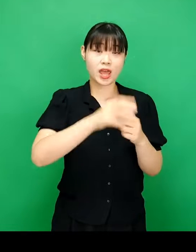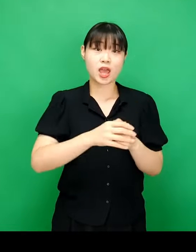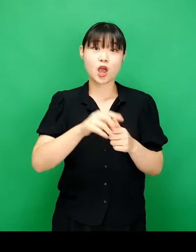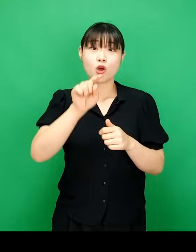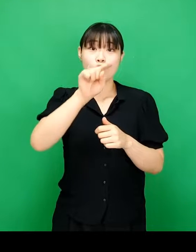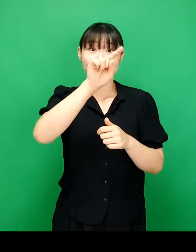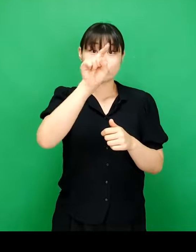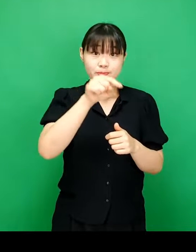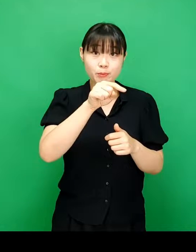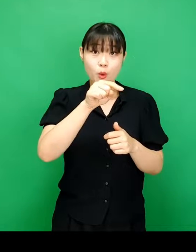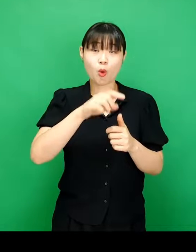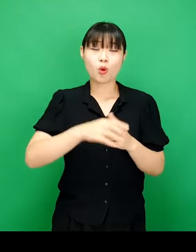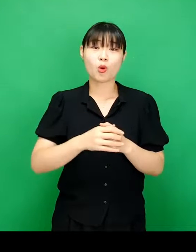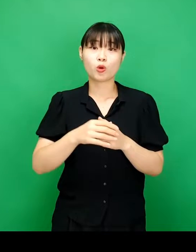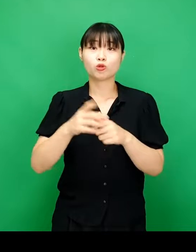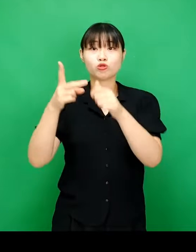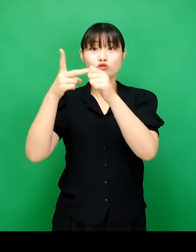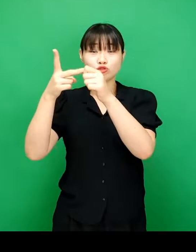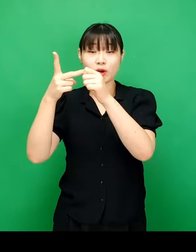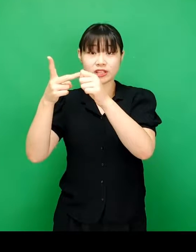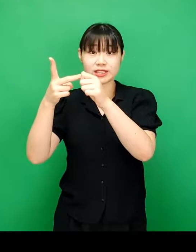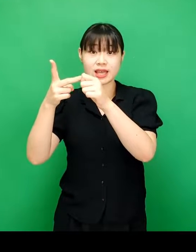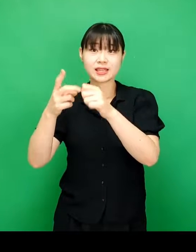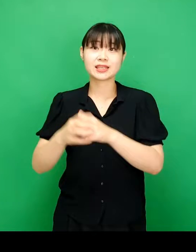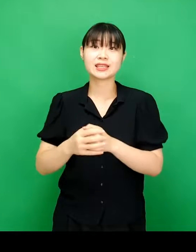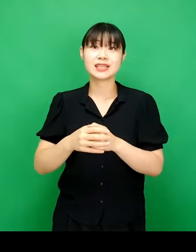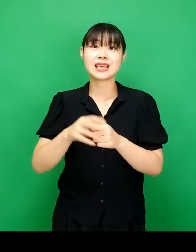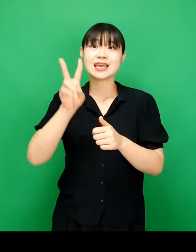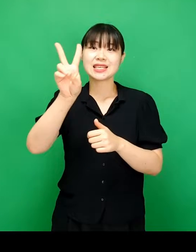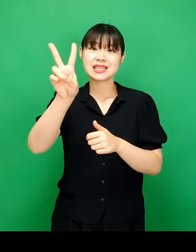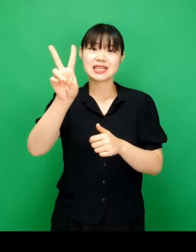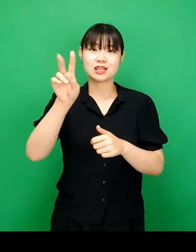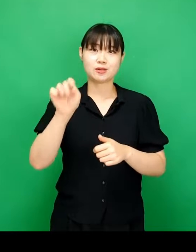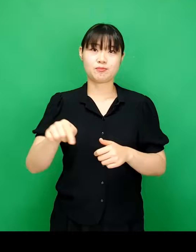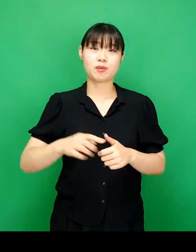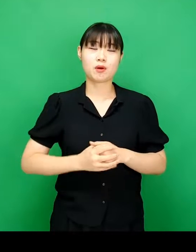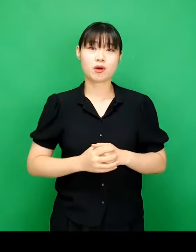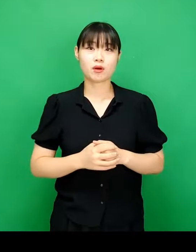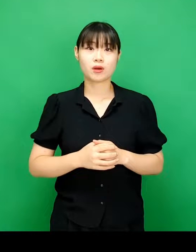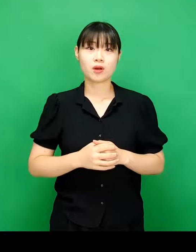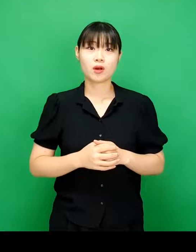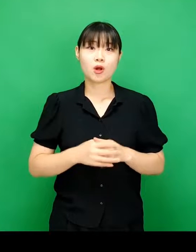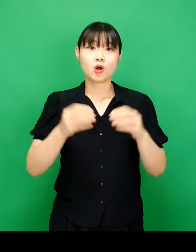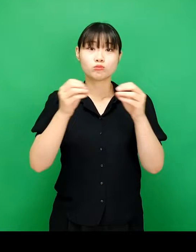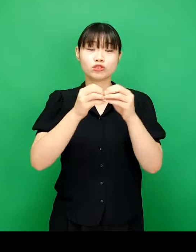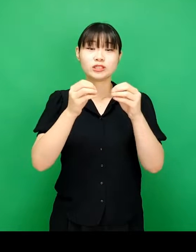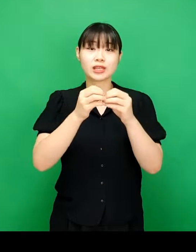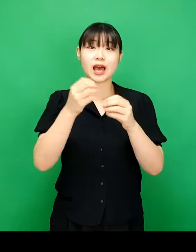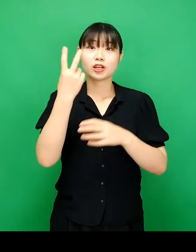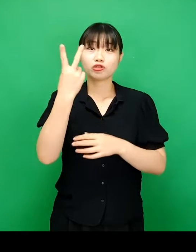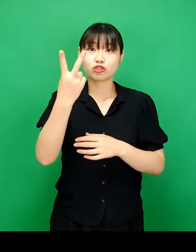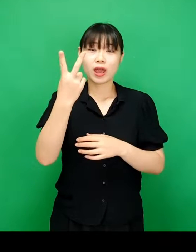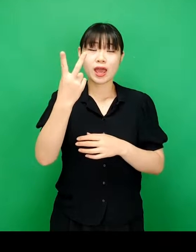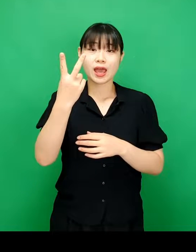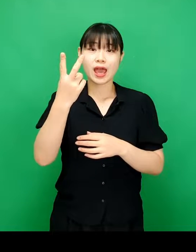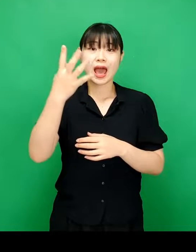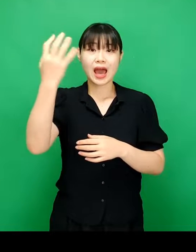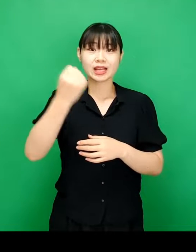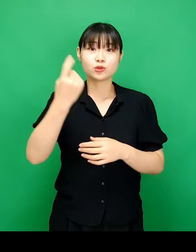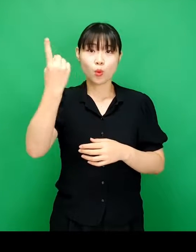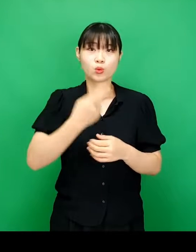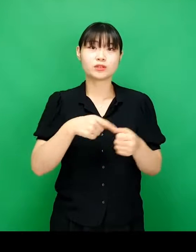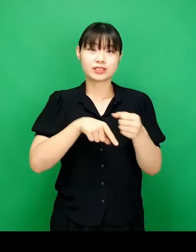셀을 선택해줍니다. 쉼표를 입력하고 두 번째 인수에는 2라고 입력합니다. 문자를